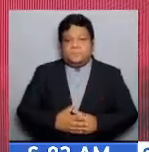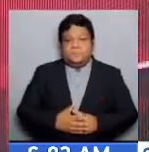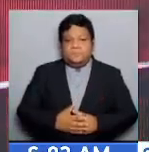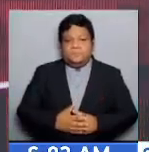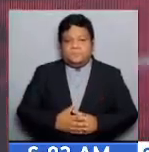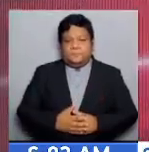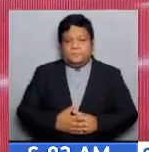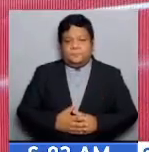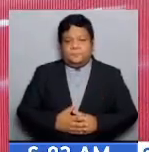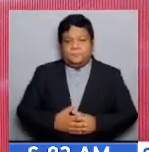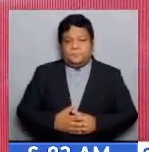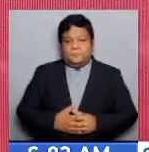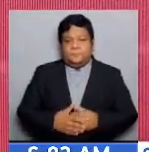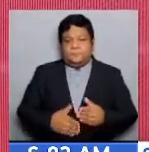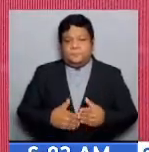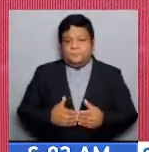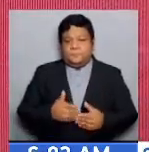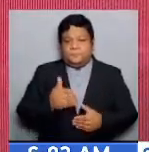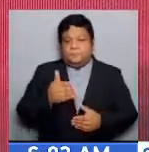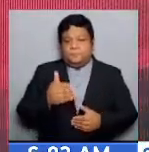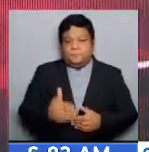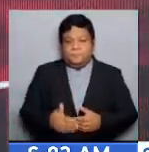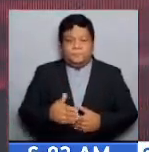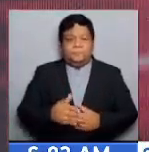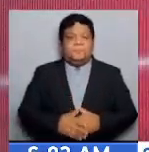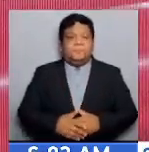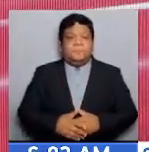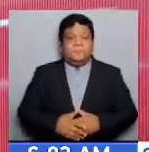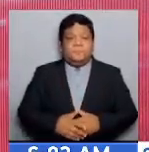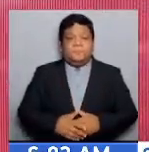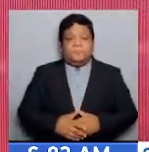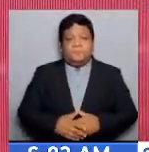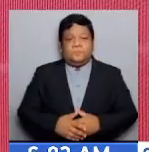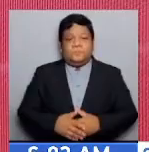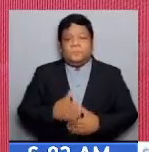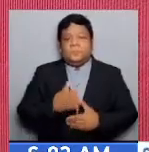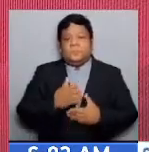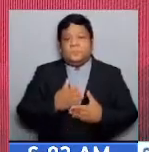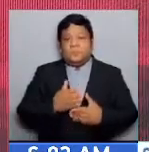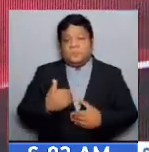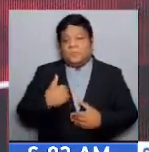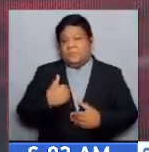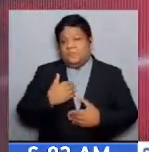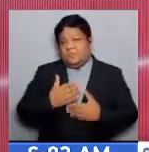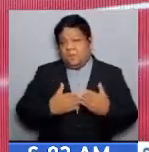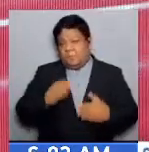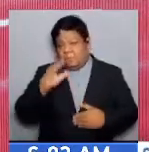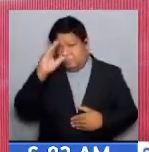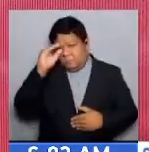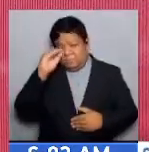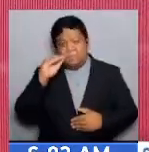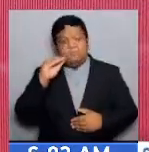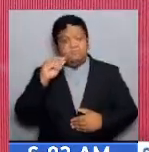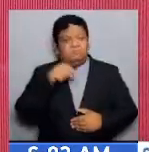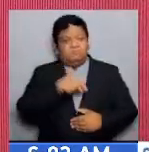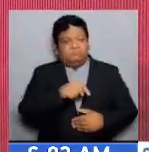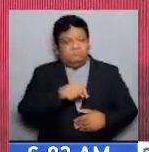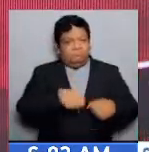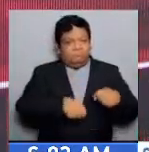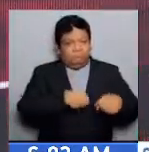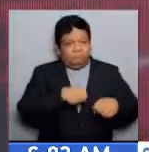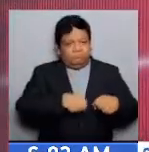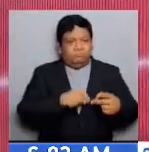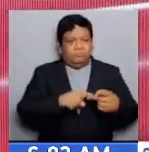huli-cam ang pagpuntirya ng ilang lalaki sa dalawang bisikleta, pati na rin sa mga sampay sa isang bahay sa Barangay Payatas, Quezon